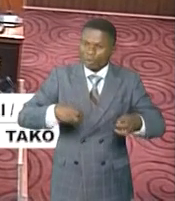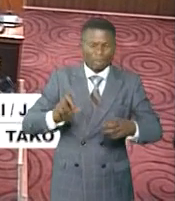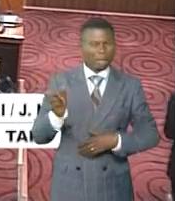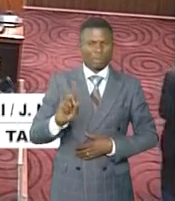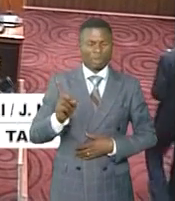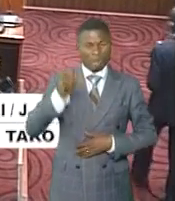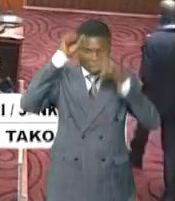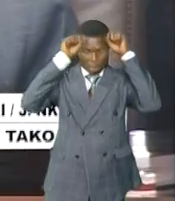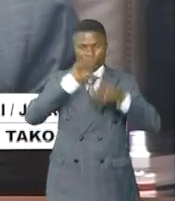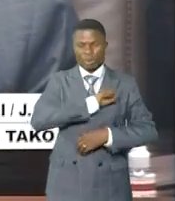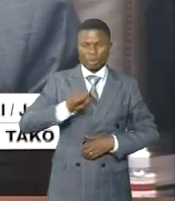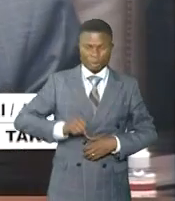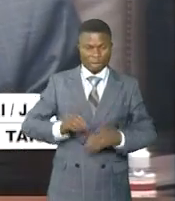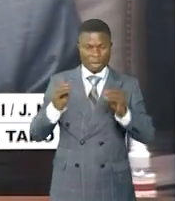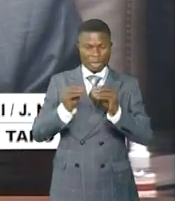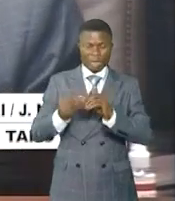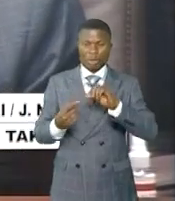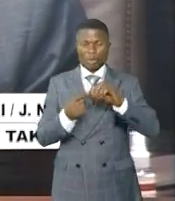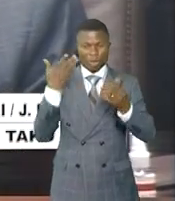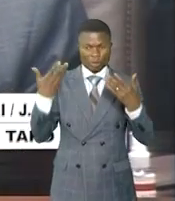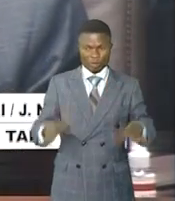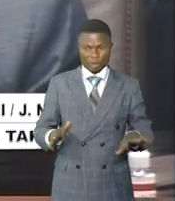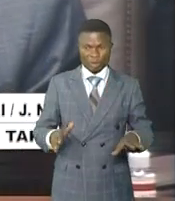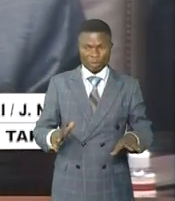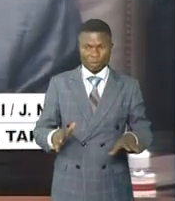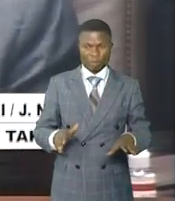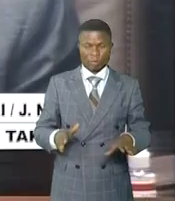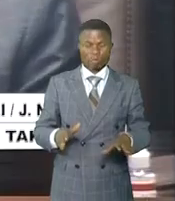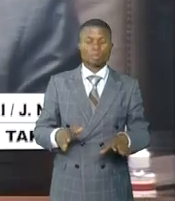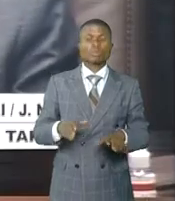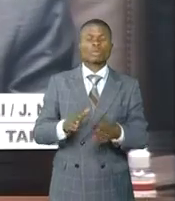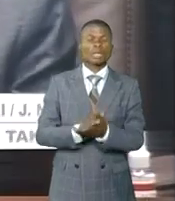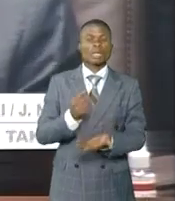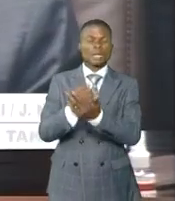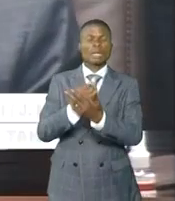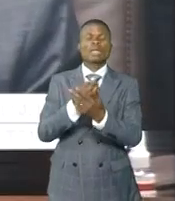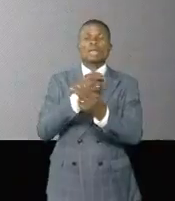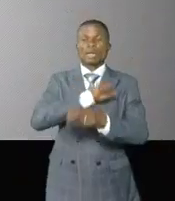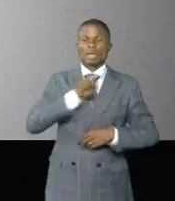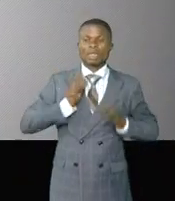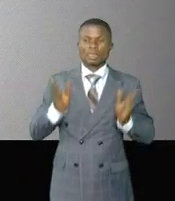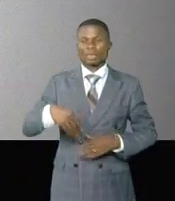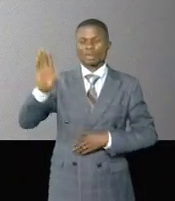suite clôturé cette session extraordinaire. C'est la porte ouverte aux vacances parlementaires.